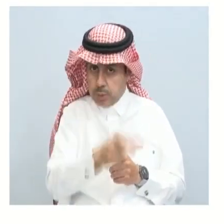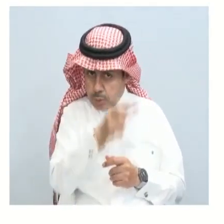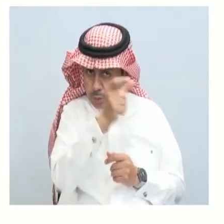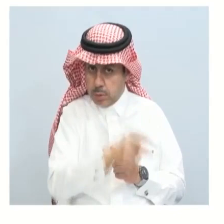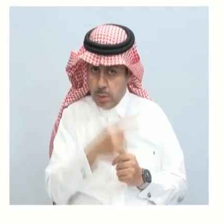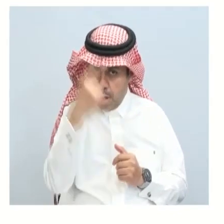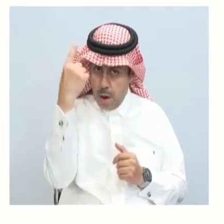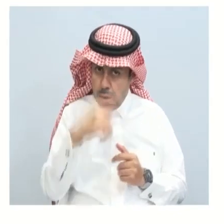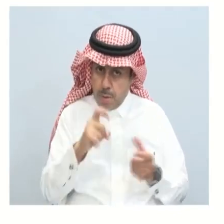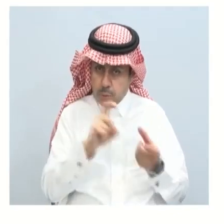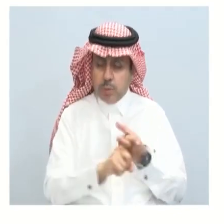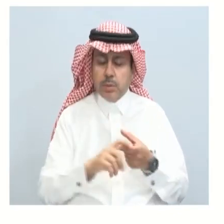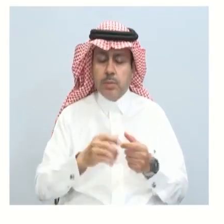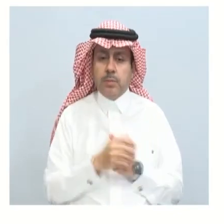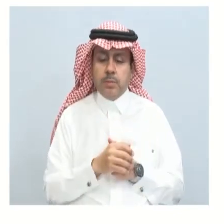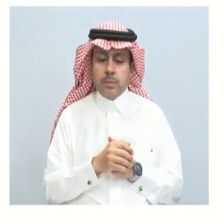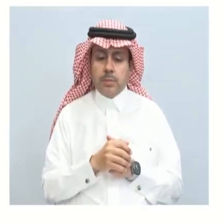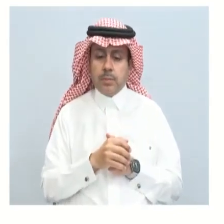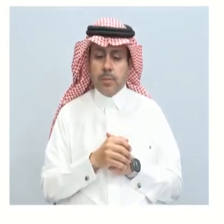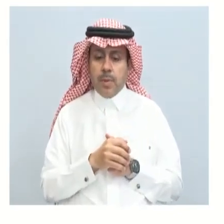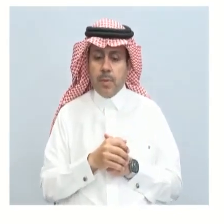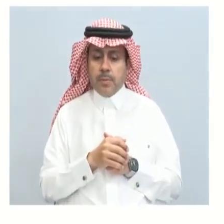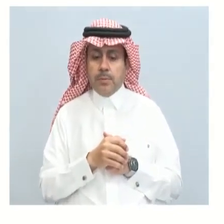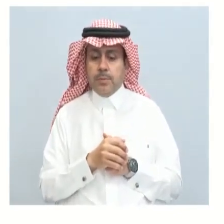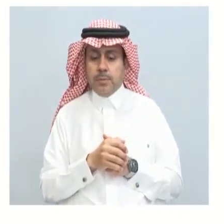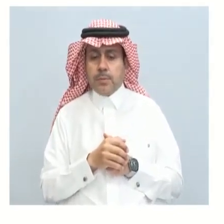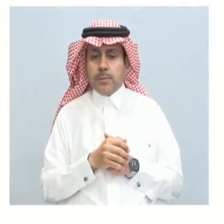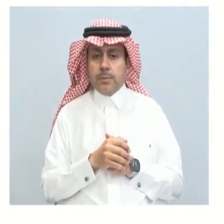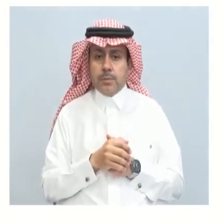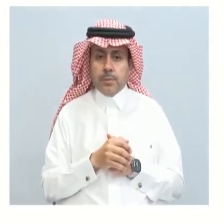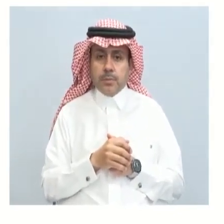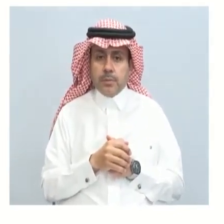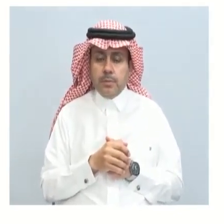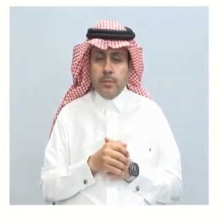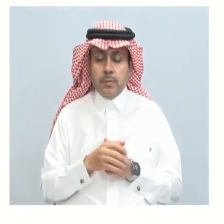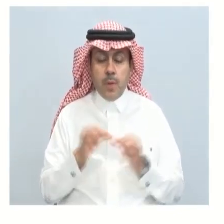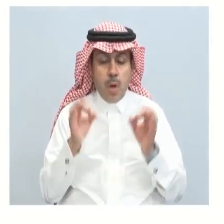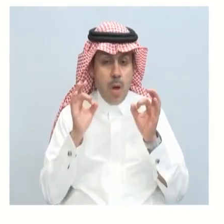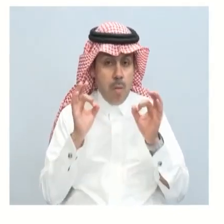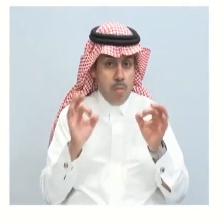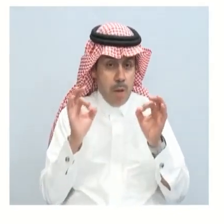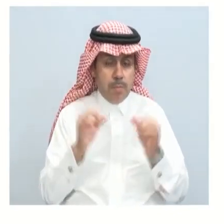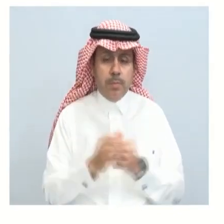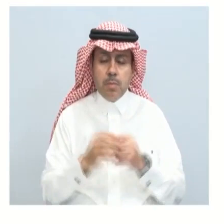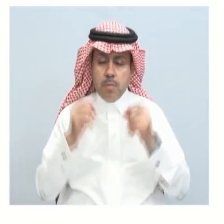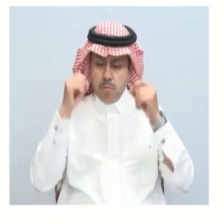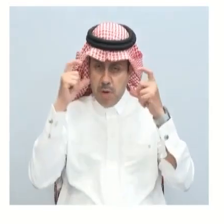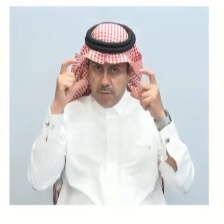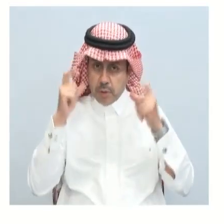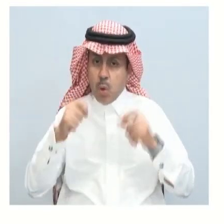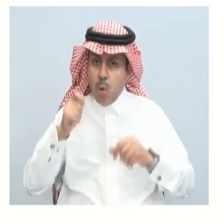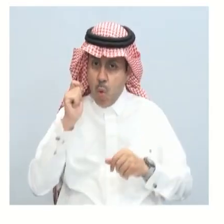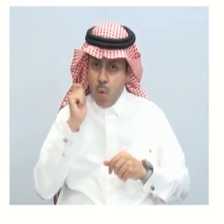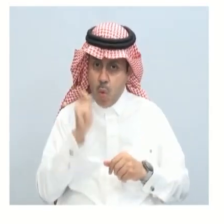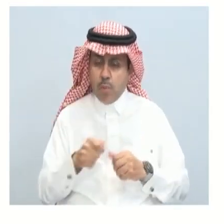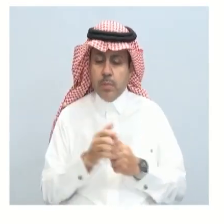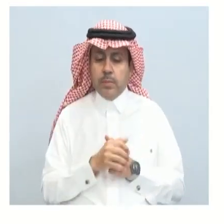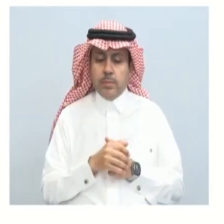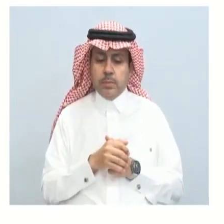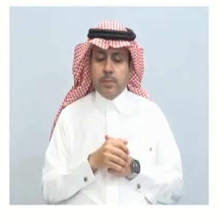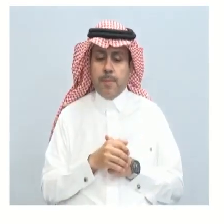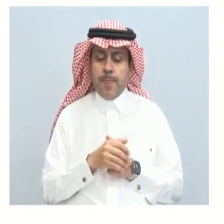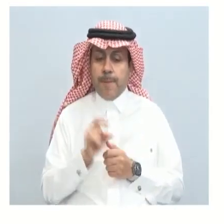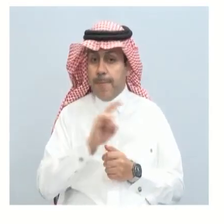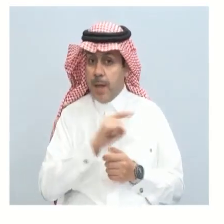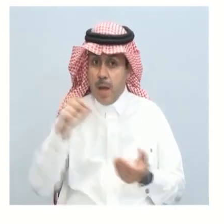كتابه اكثر المحرمات من النساء لماذا لاهميه معرفه حكمها وحتى لا